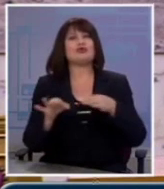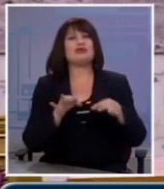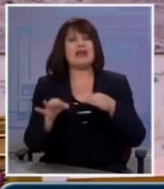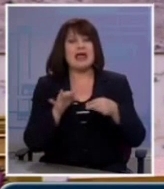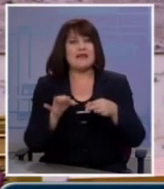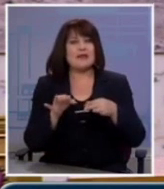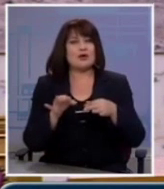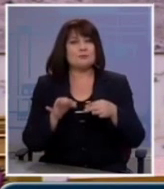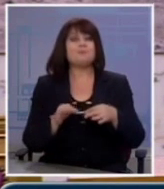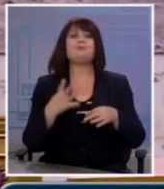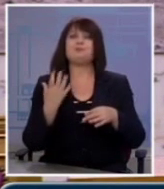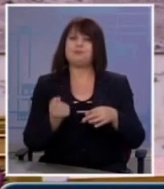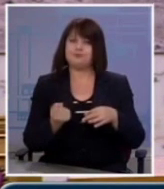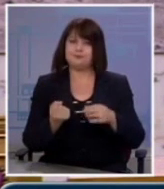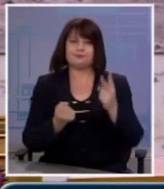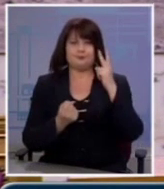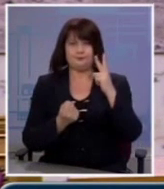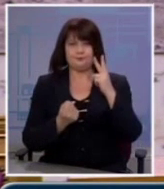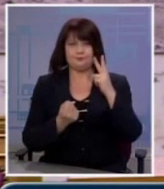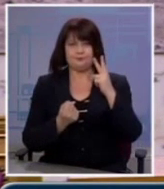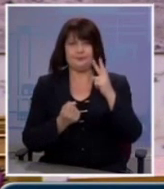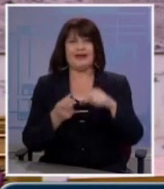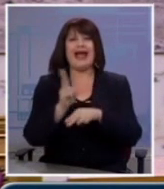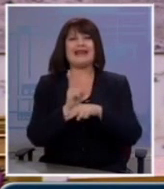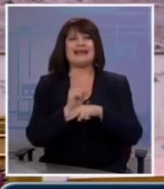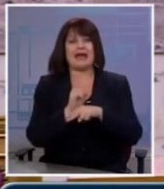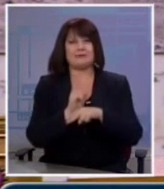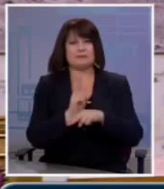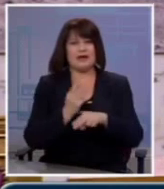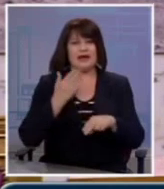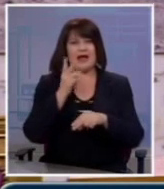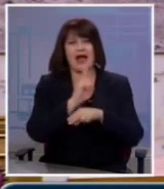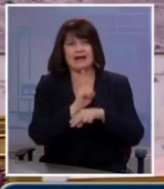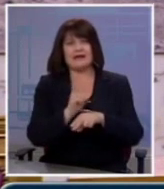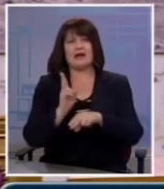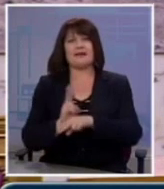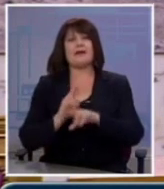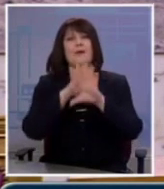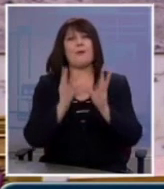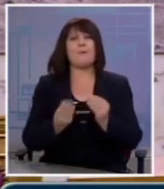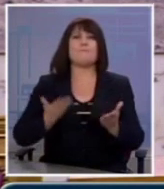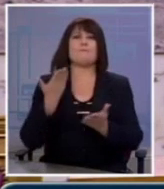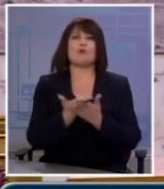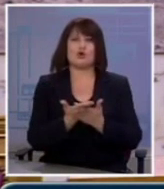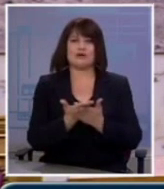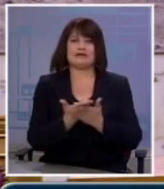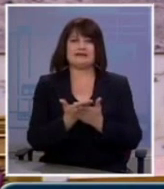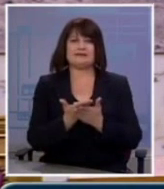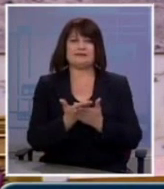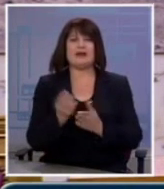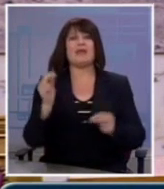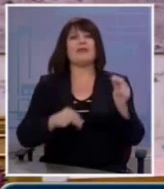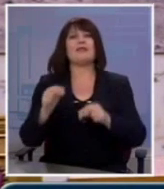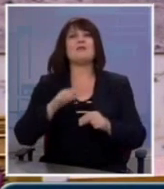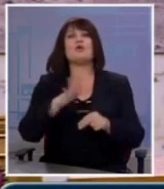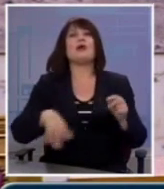οποίο αποτελείται από δύο έγγραφα που συγκροτούν την πρόταση επί της οποίας προτείνεται το